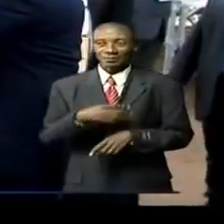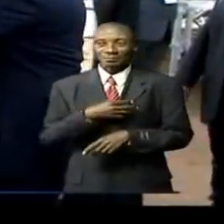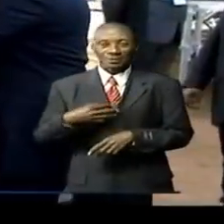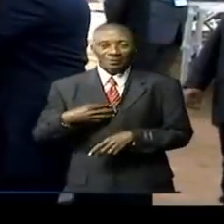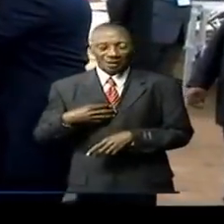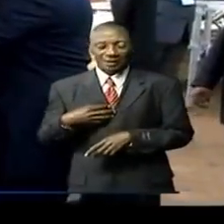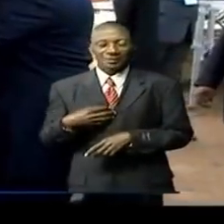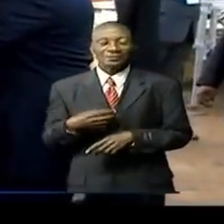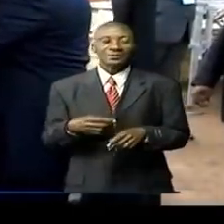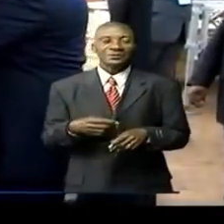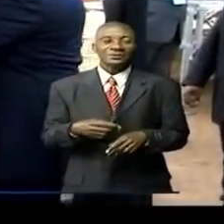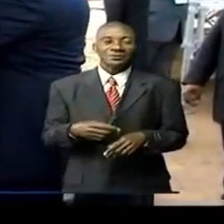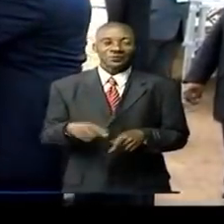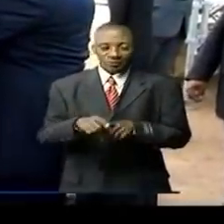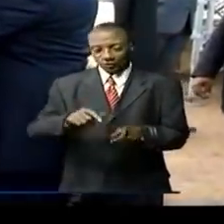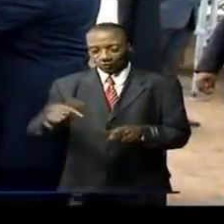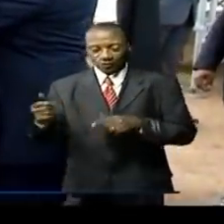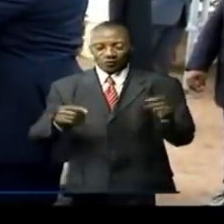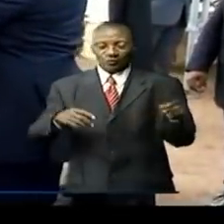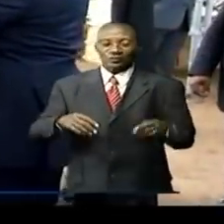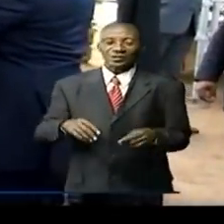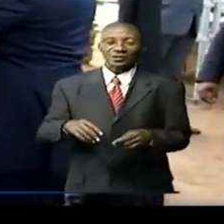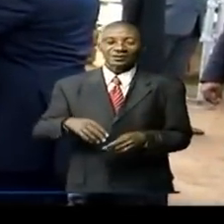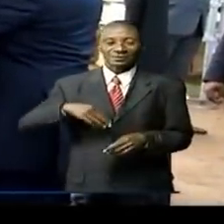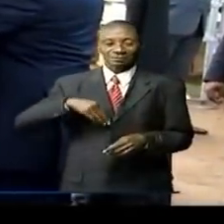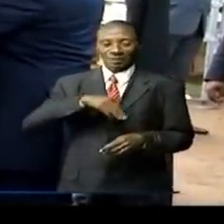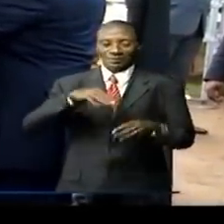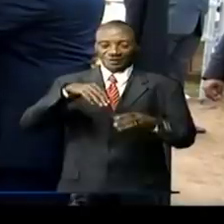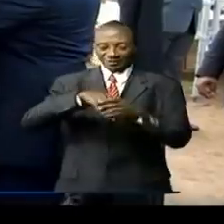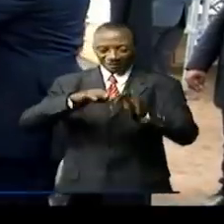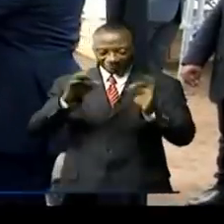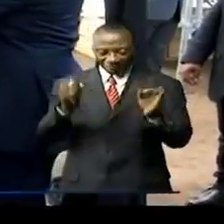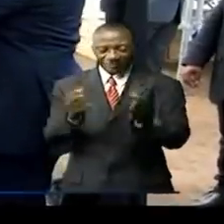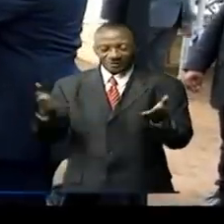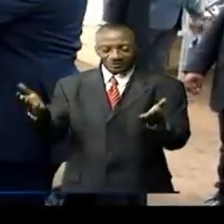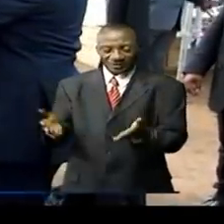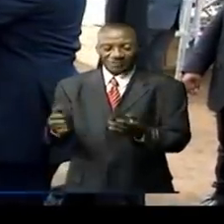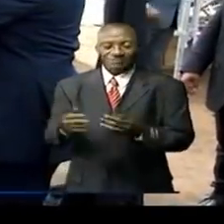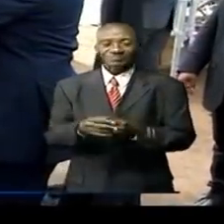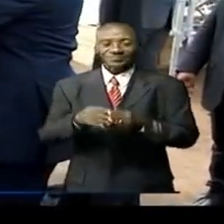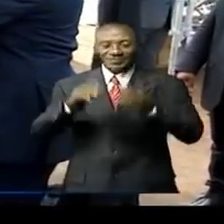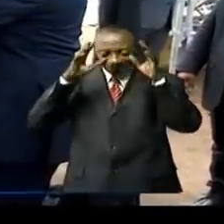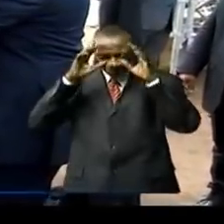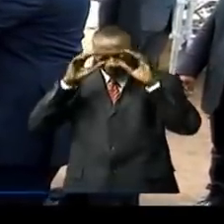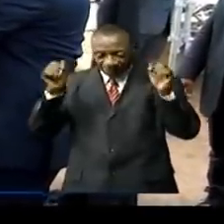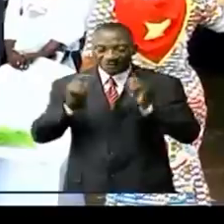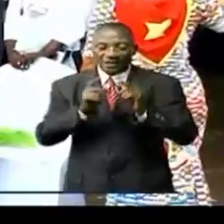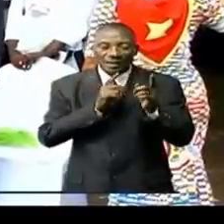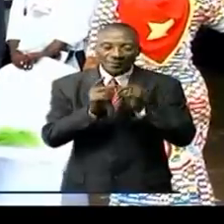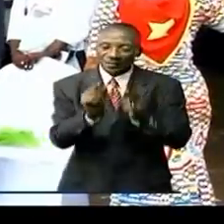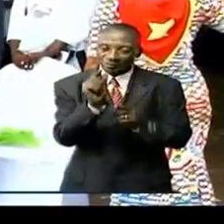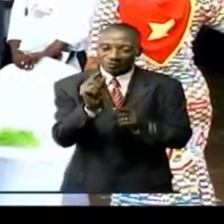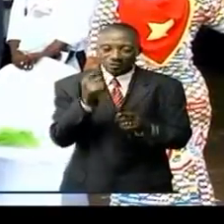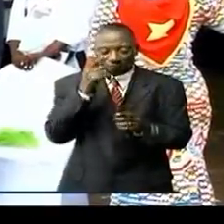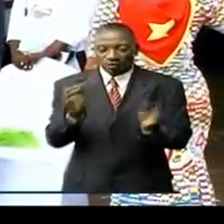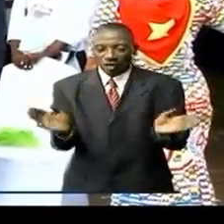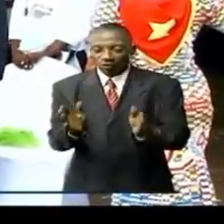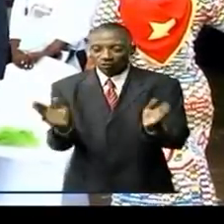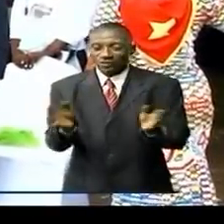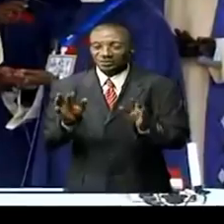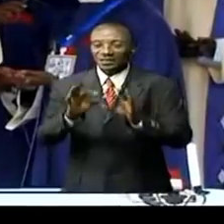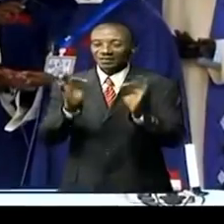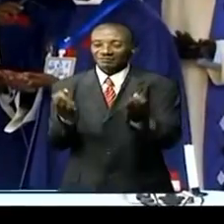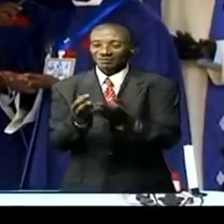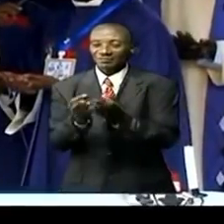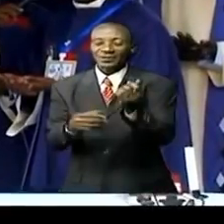d'autres membres de famille. Le chef de l'État a adressé des mots de réconfort à la famille éplorée avant d'assister à la